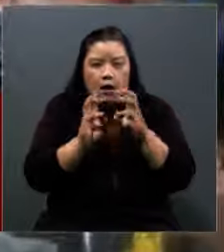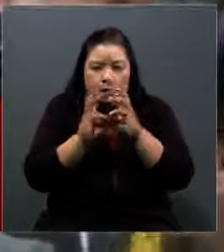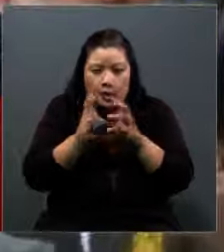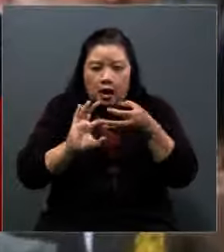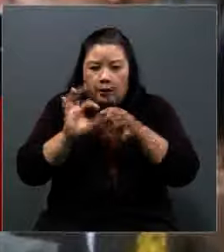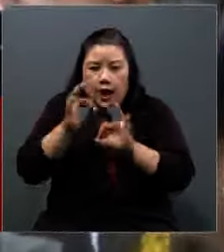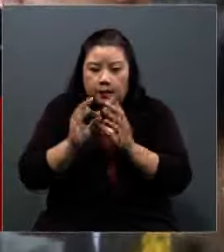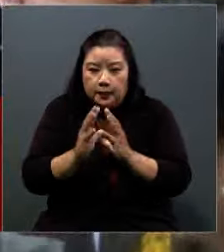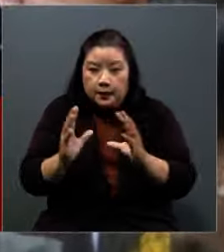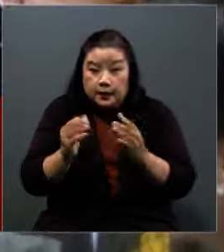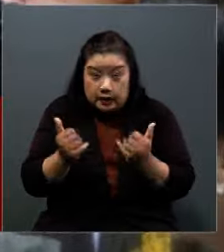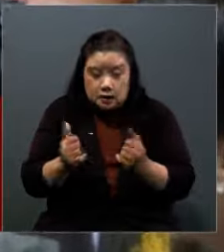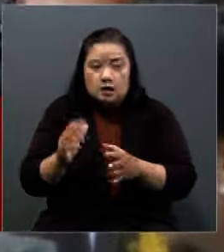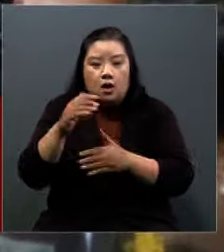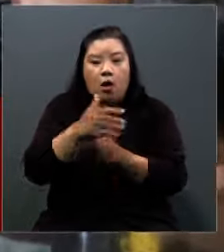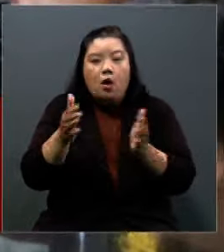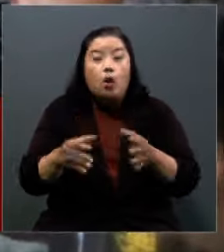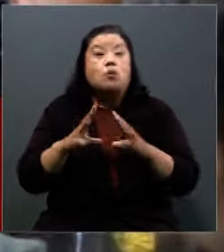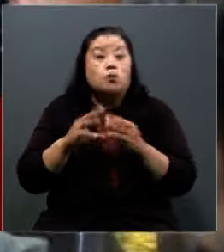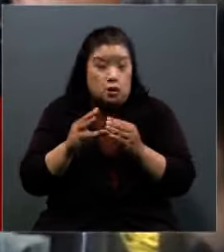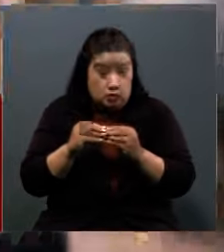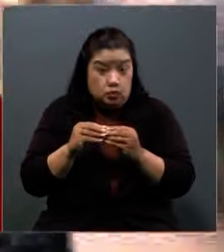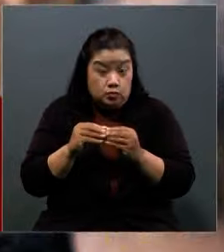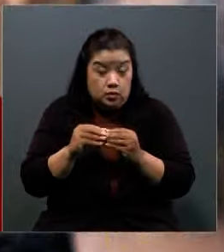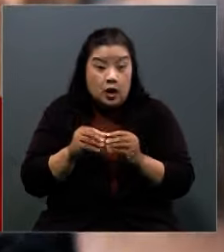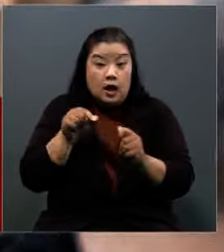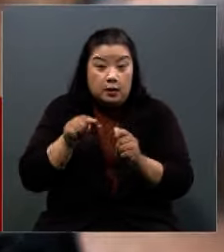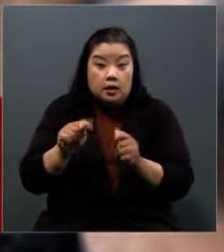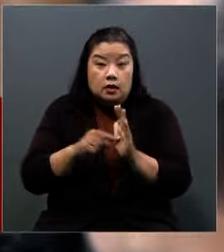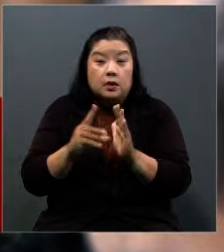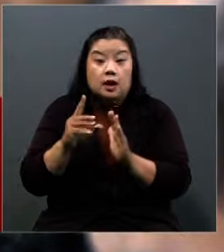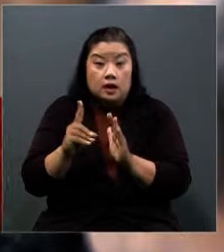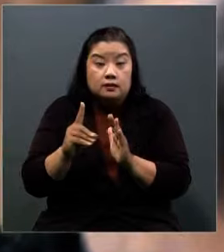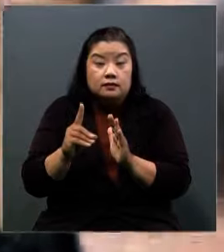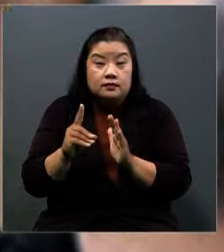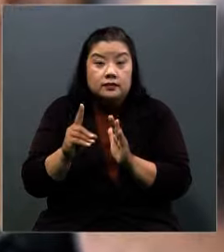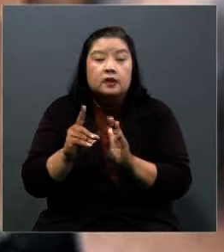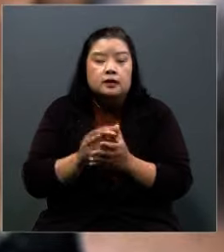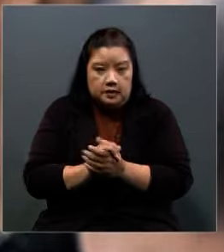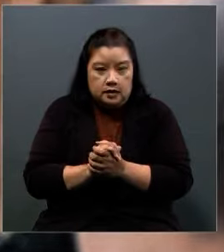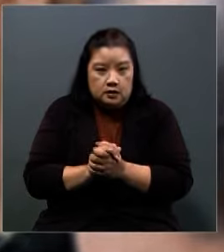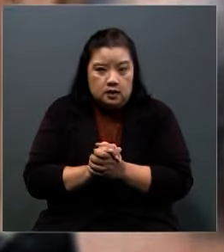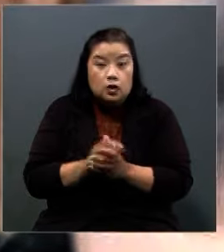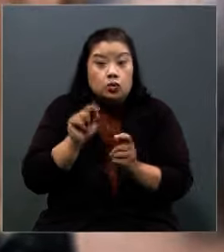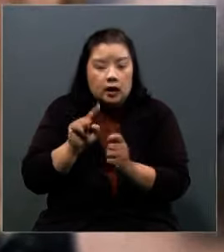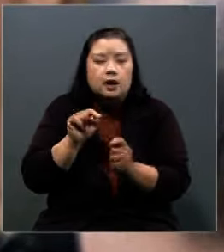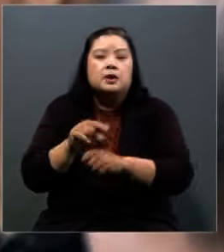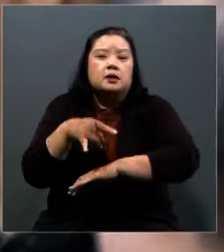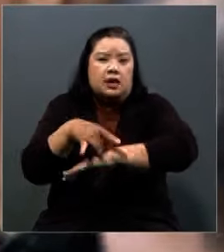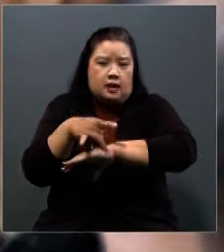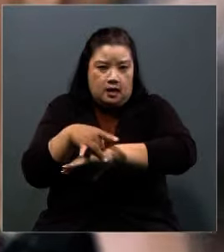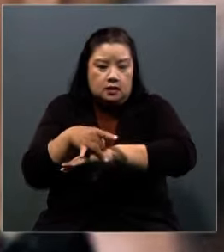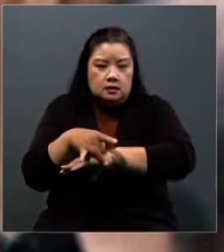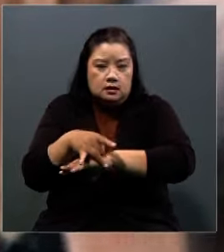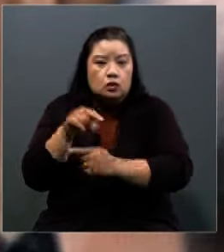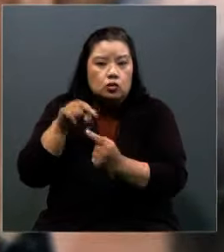ชุมของโครงการส่งน้ำและบำรุงรักษาแม่แฝกแม่งัดนะสมบูรณ์ชนที่ตำบลอำเภอแม่แตงจังหวัดเชียงใหม่นะครับ